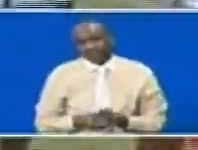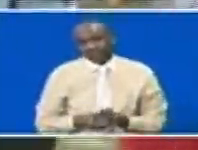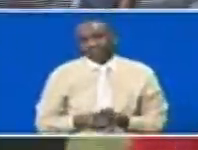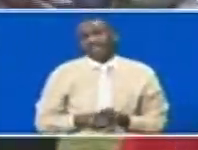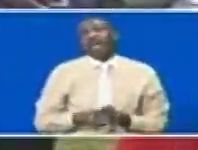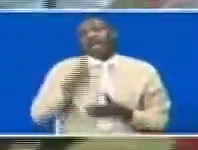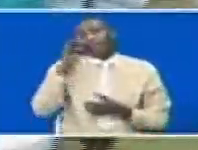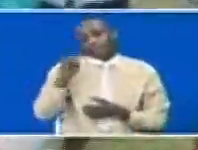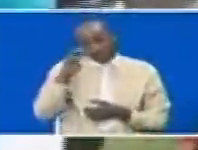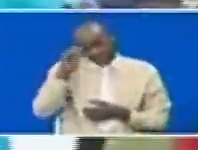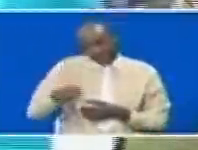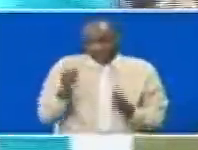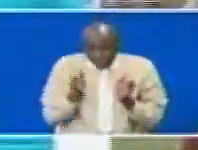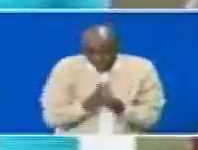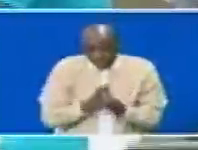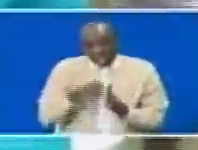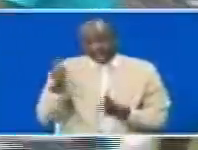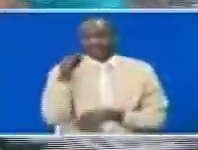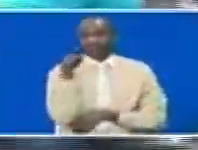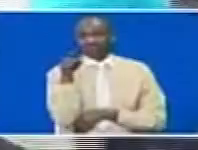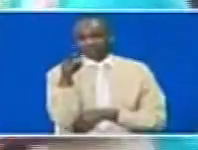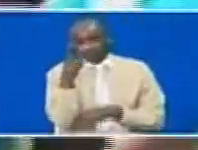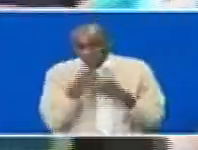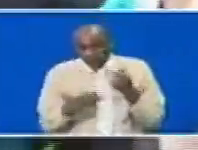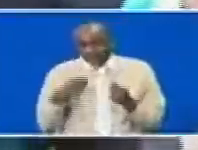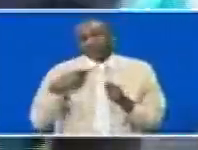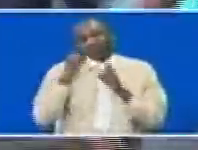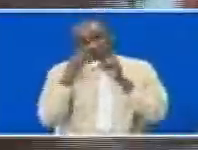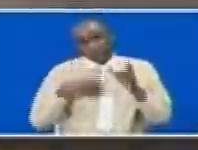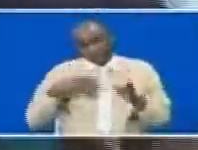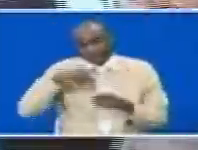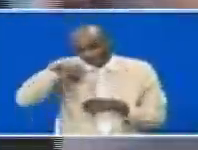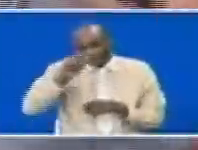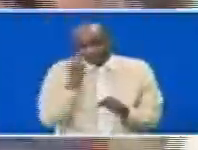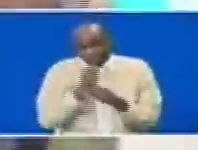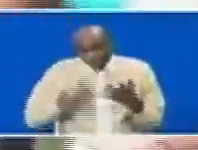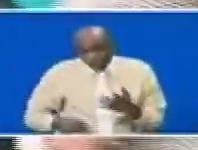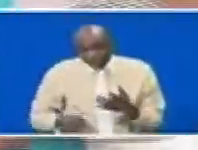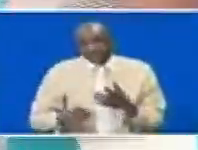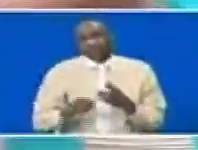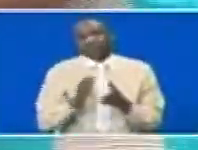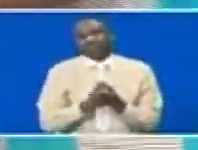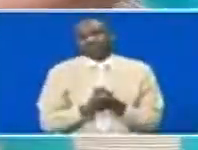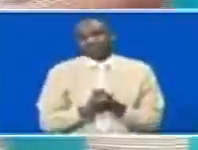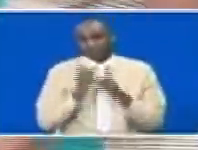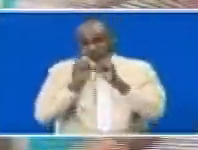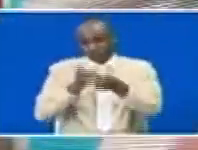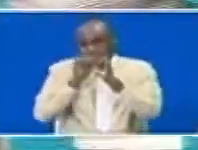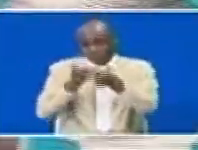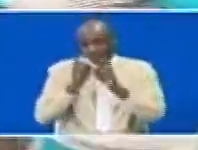Mbunge Sabina Chege na mwenzake Rachel Shebesh wakawatuza waliokuwa mbele katika fani hiyo.